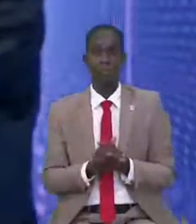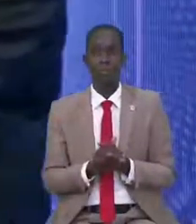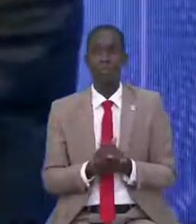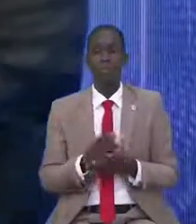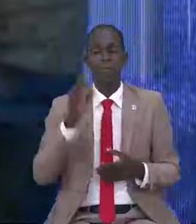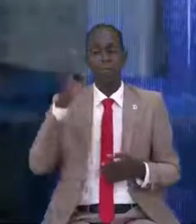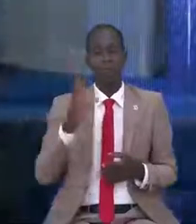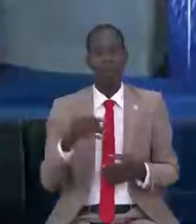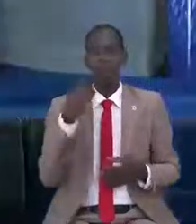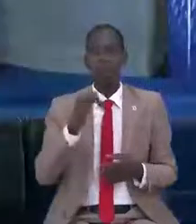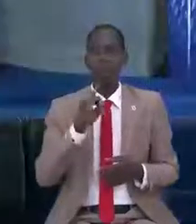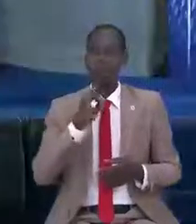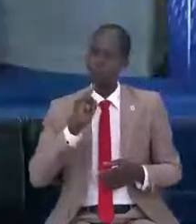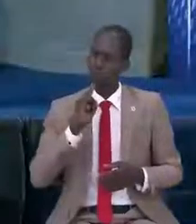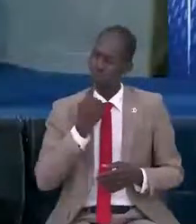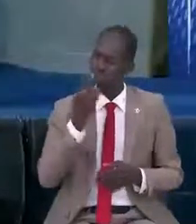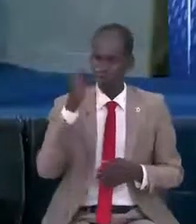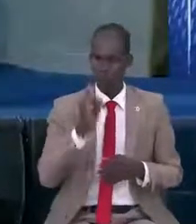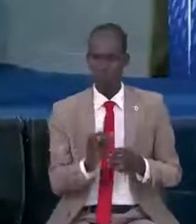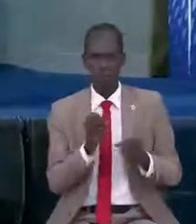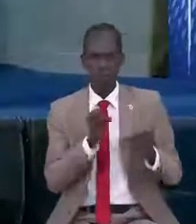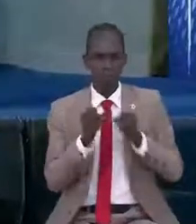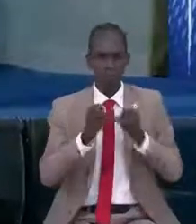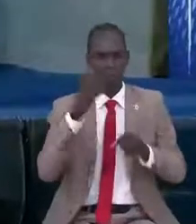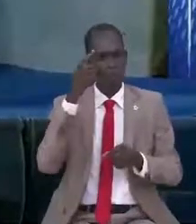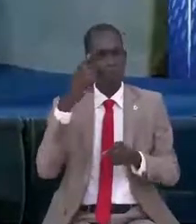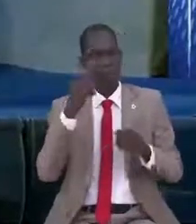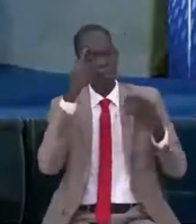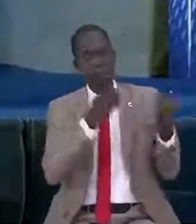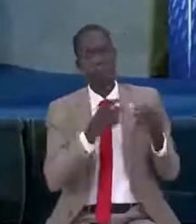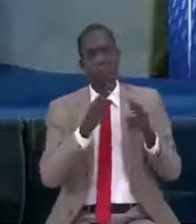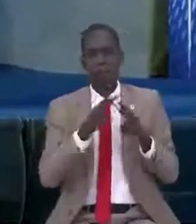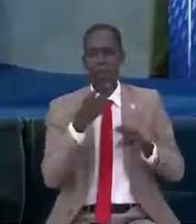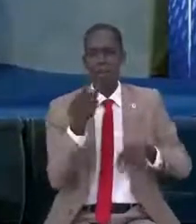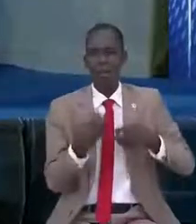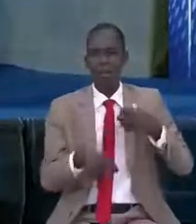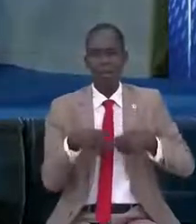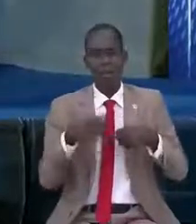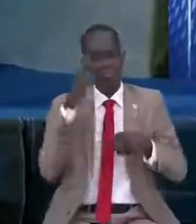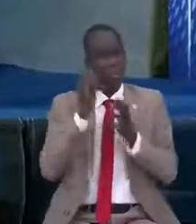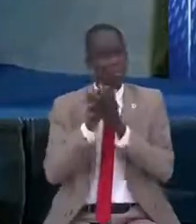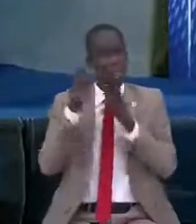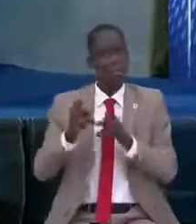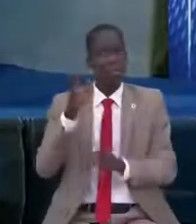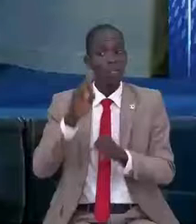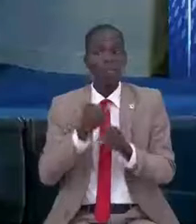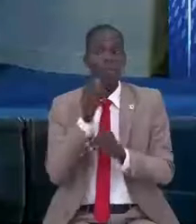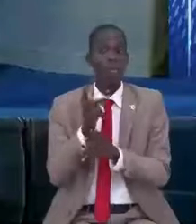qui combat pour la foi. Très difficile pour lui. Mais s'il n'est pas